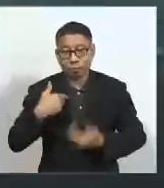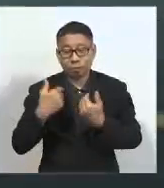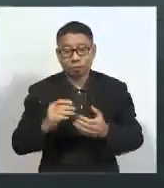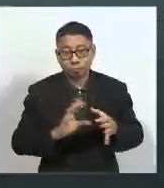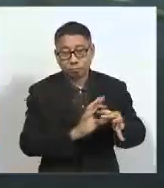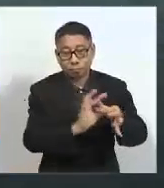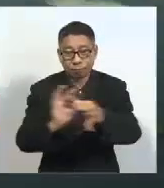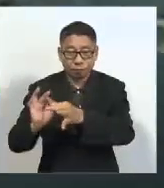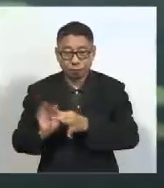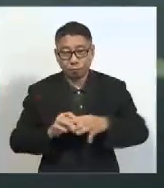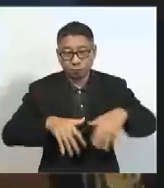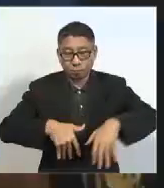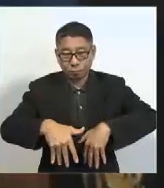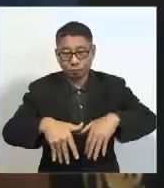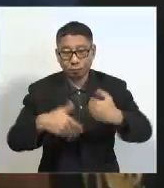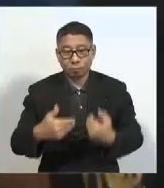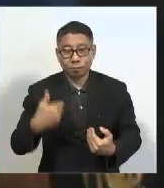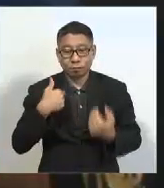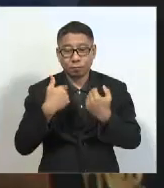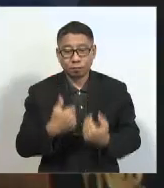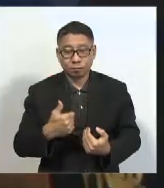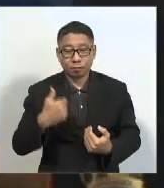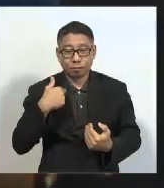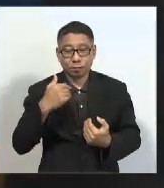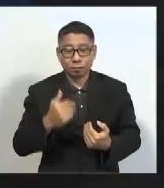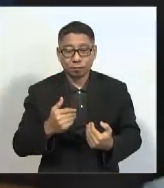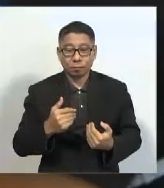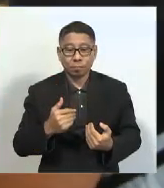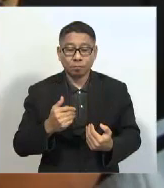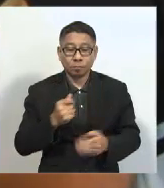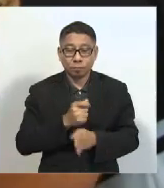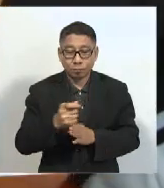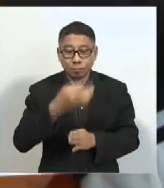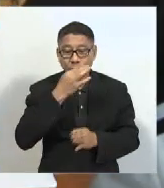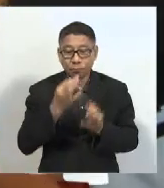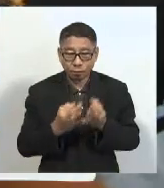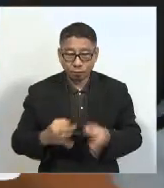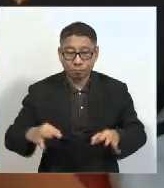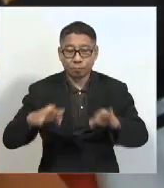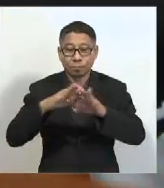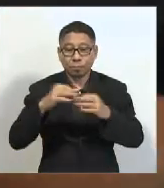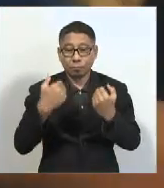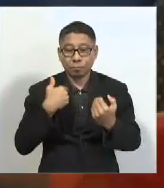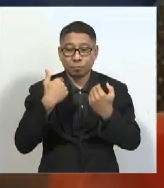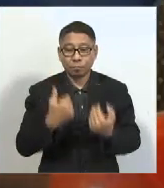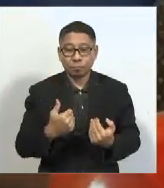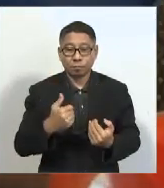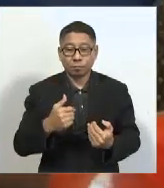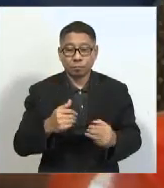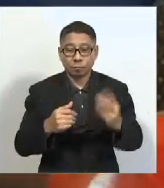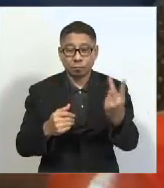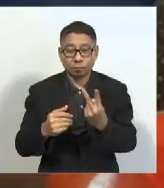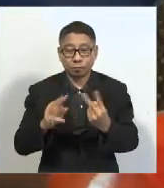พันของพ่อแม่พี่น้องชาวบ้านทวัดเนาะค่ะกับหนองหารอาชีพหลักของบ้านทวัดเหนือทวัดใต้เนาะค่ะทั้งส